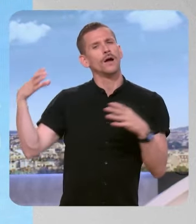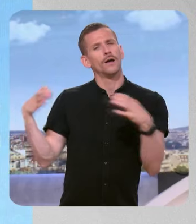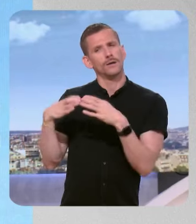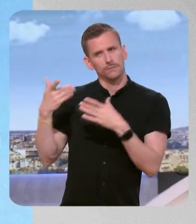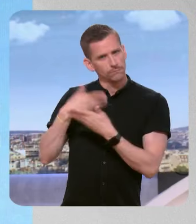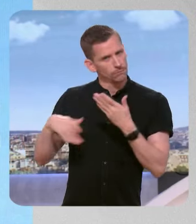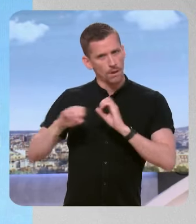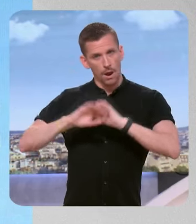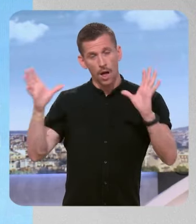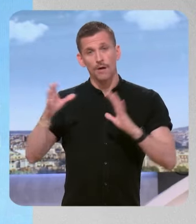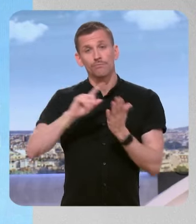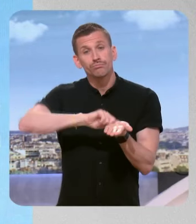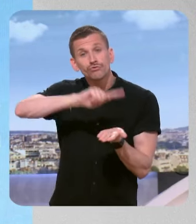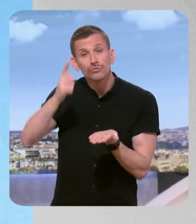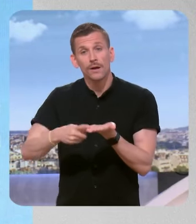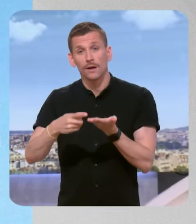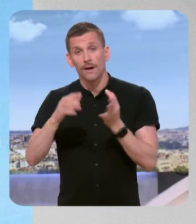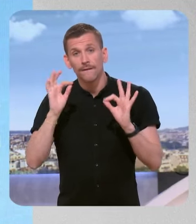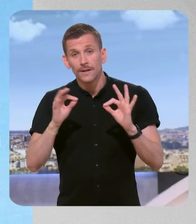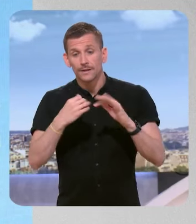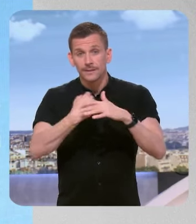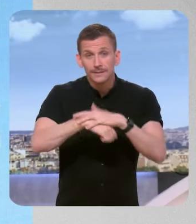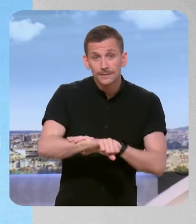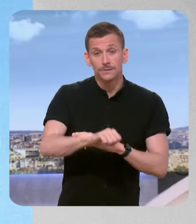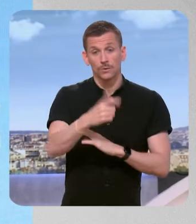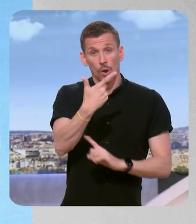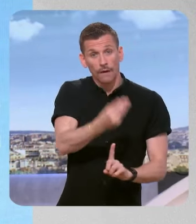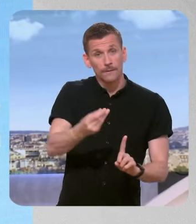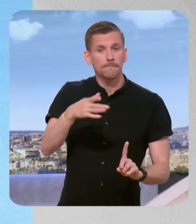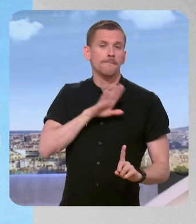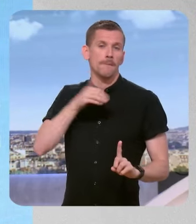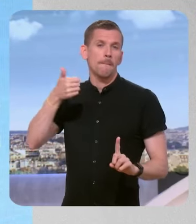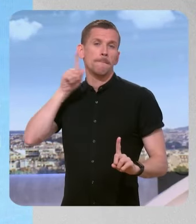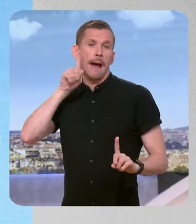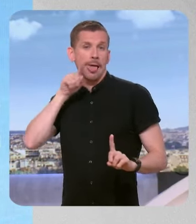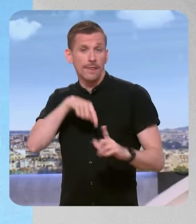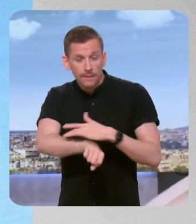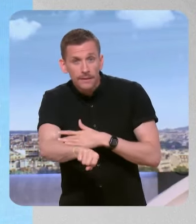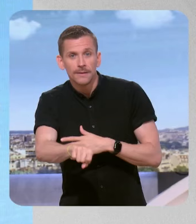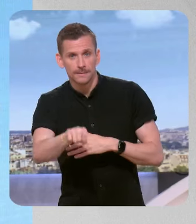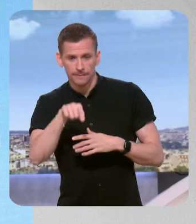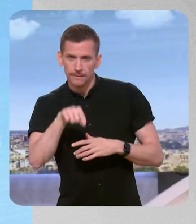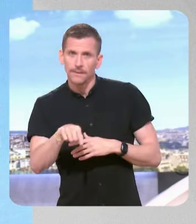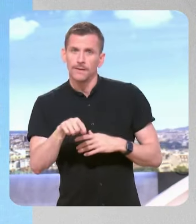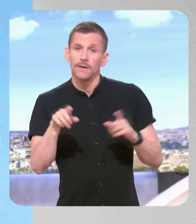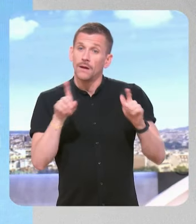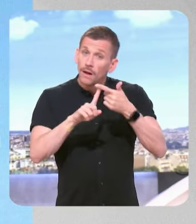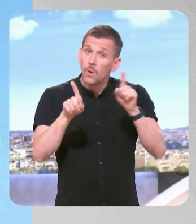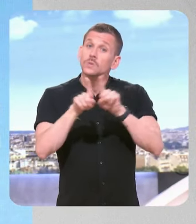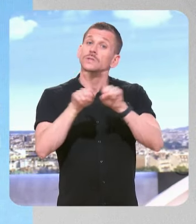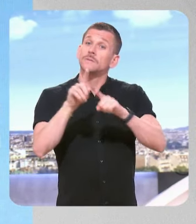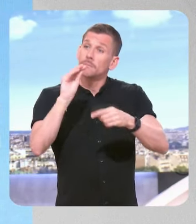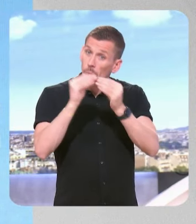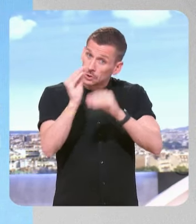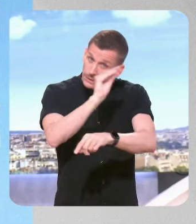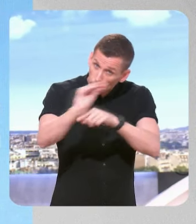deux enfants par femme nous nous assurions le renouvellement de des générations l'insécurité avait reculé entre 2002 et 2012 de près